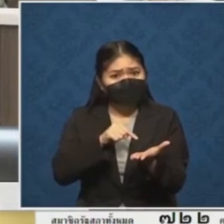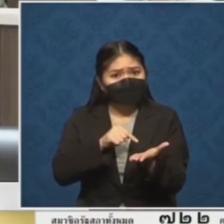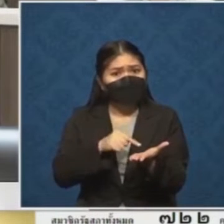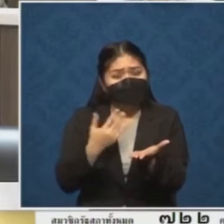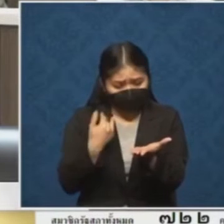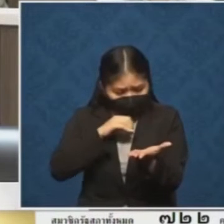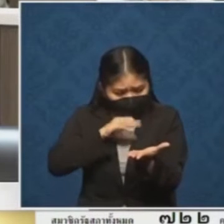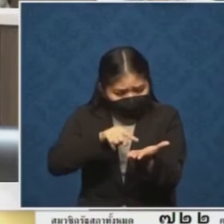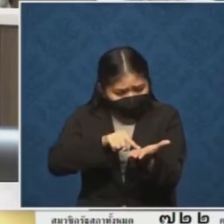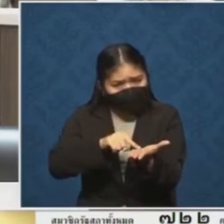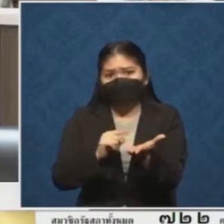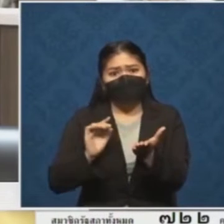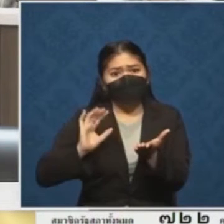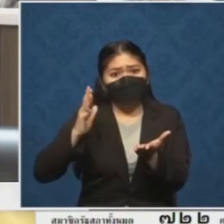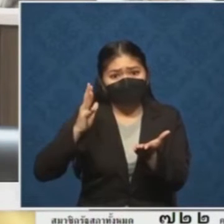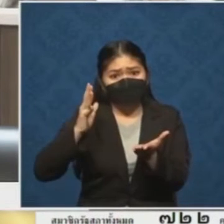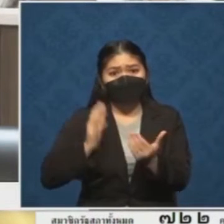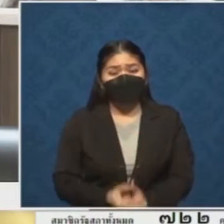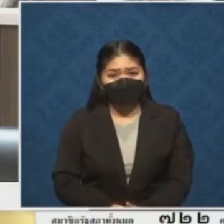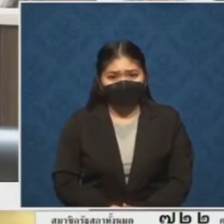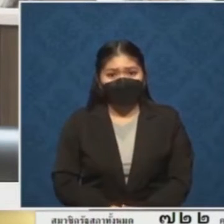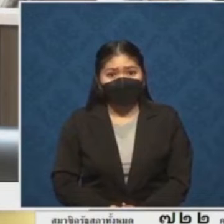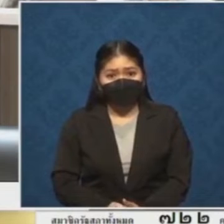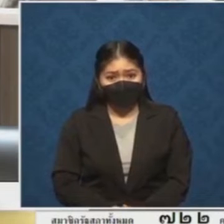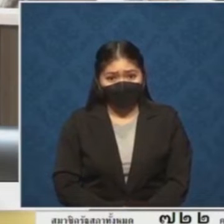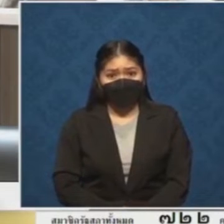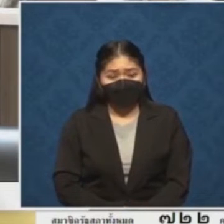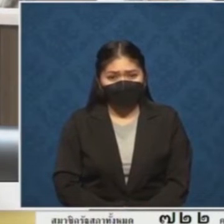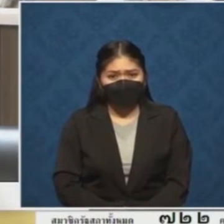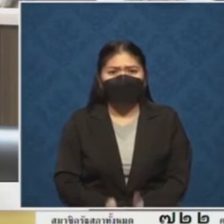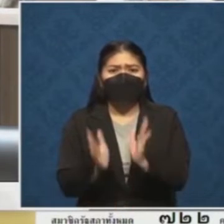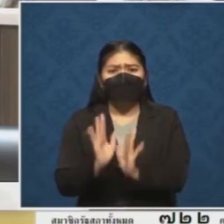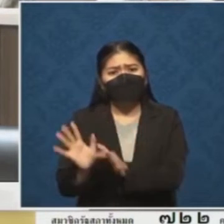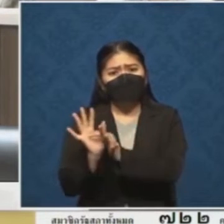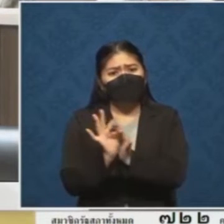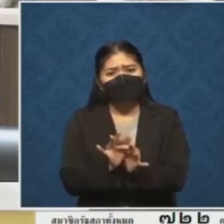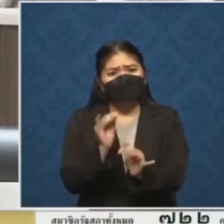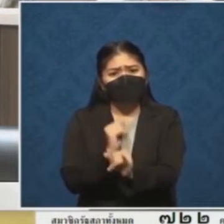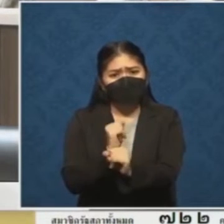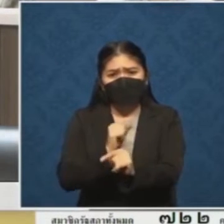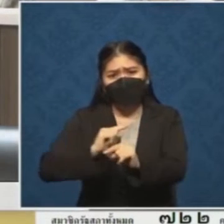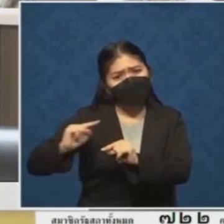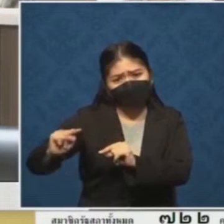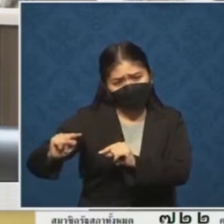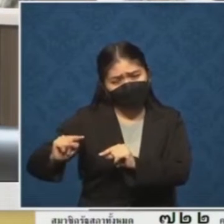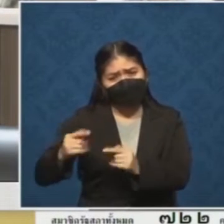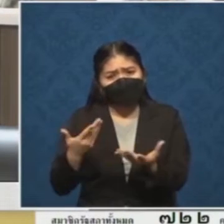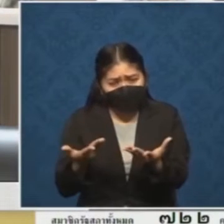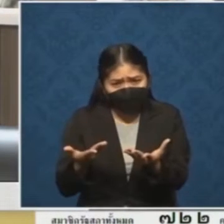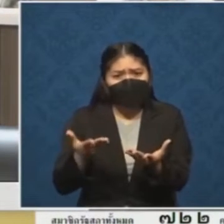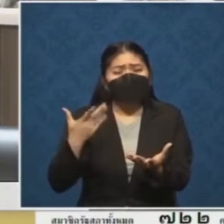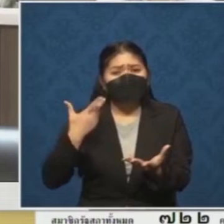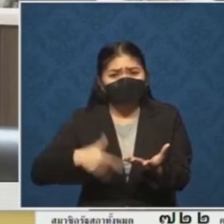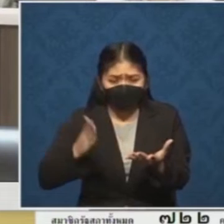าวถึงเรื่องเหล่านี้เลยนะครับโดยเฉพาะผู้มีส่วนเกี่ยวข้องใช้คำว่าคู่ความคู่กรณีผู้ต้องหาและ